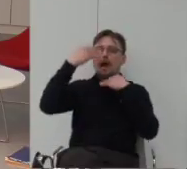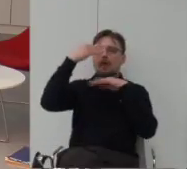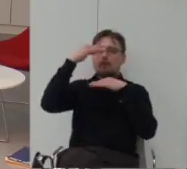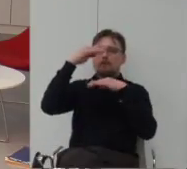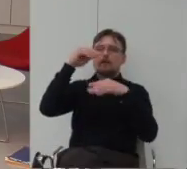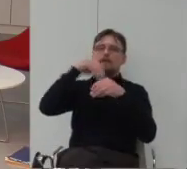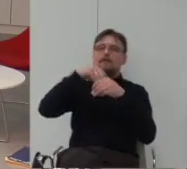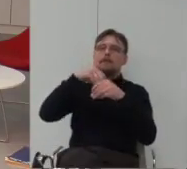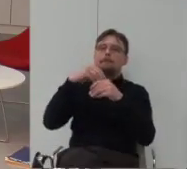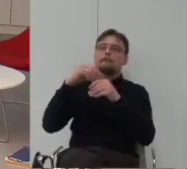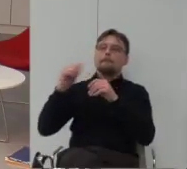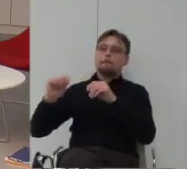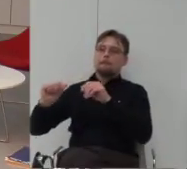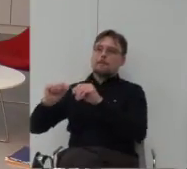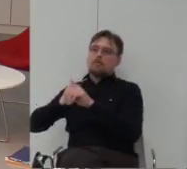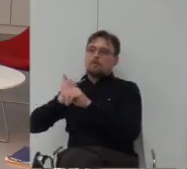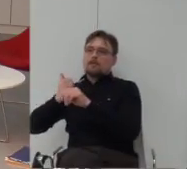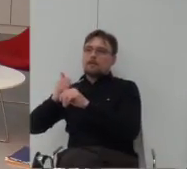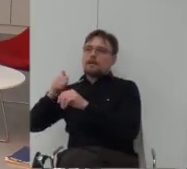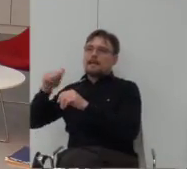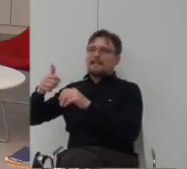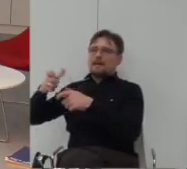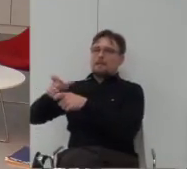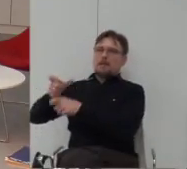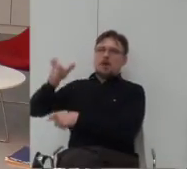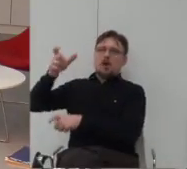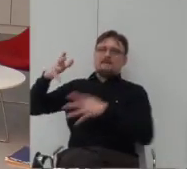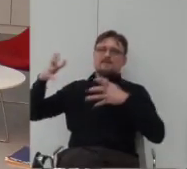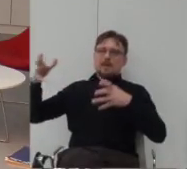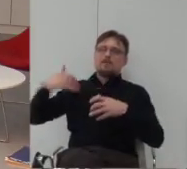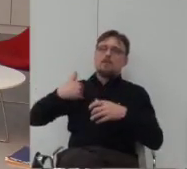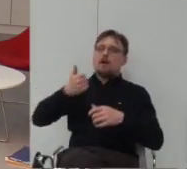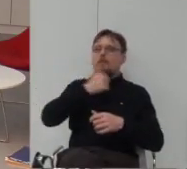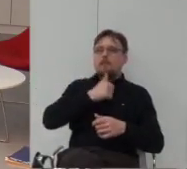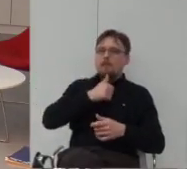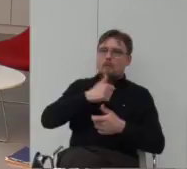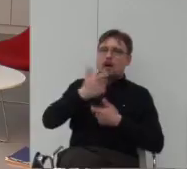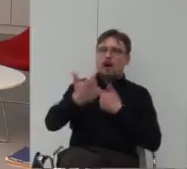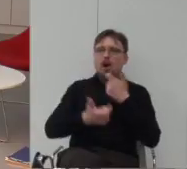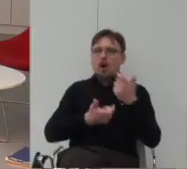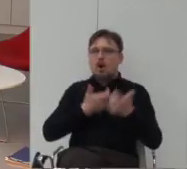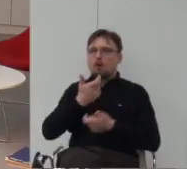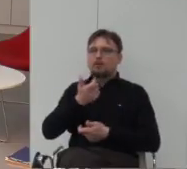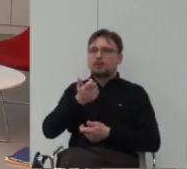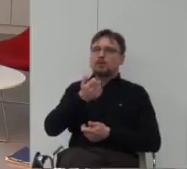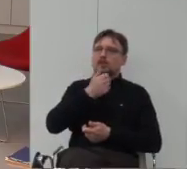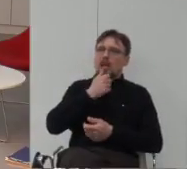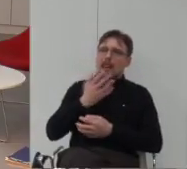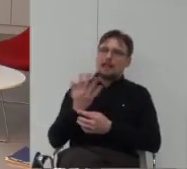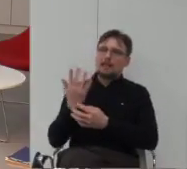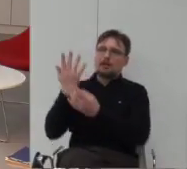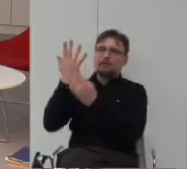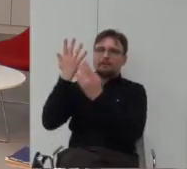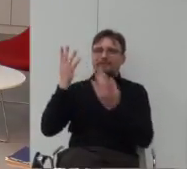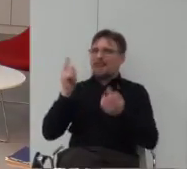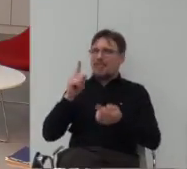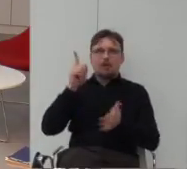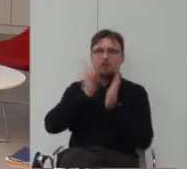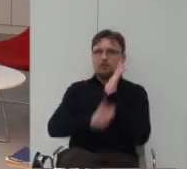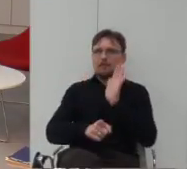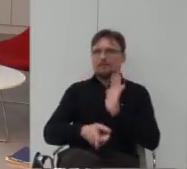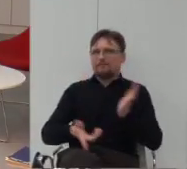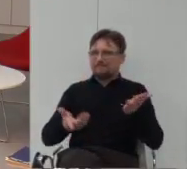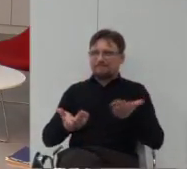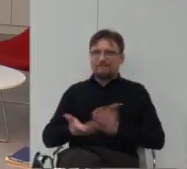powstańców, jest taki wielki blok i próbowano coś zrobić, ale jakoś to ta inicjatywa wyszła, ale potem też zeszła. Dlatego uważam